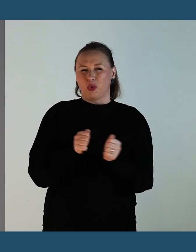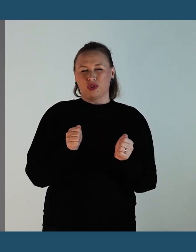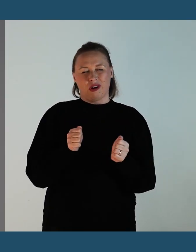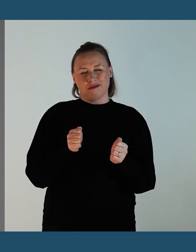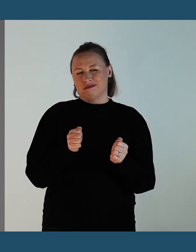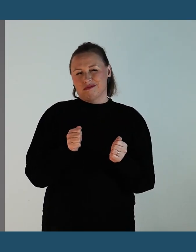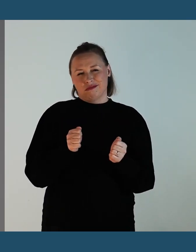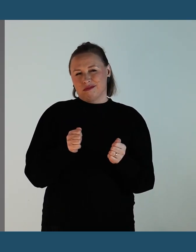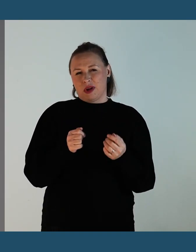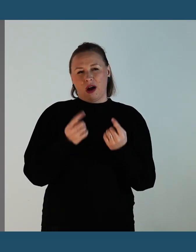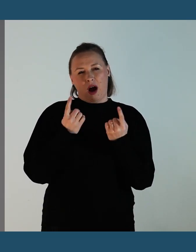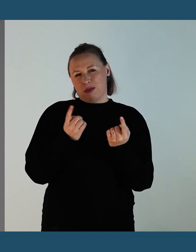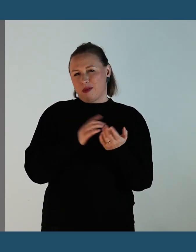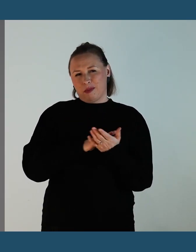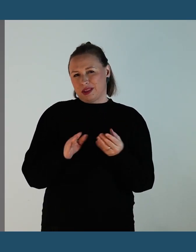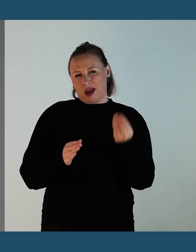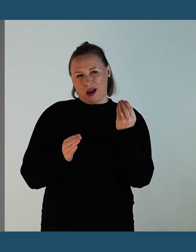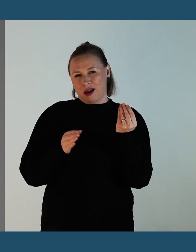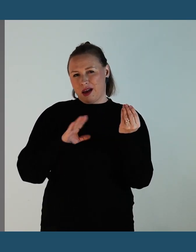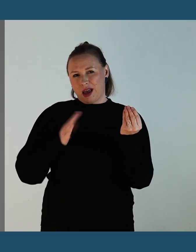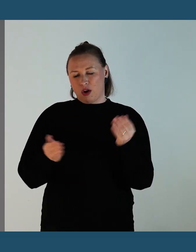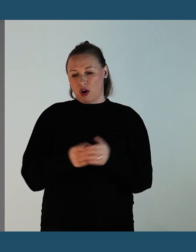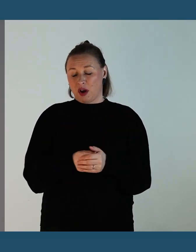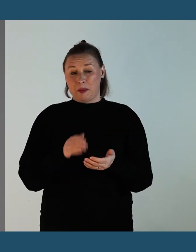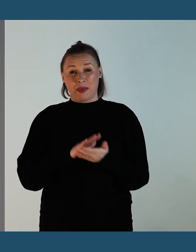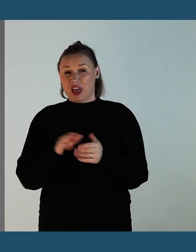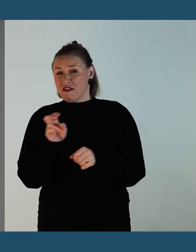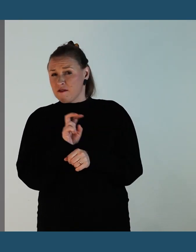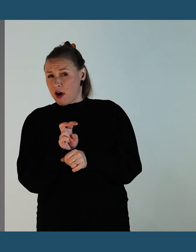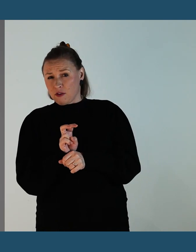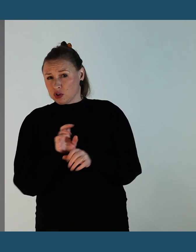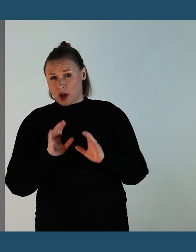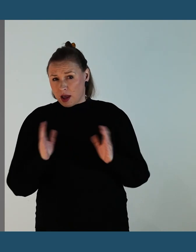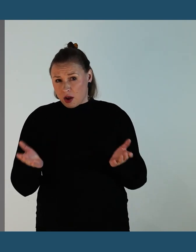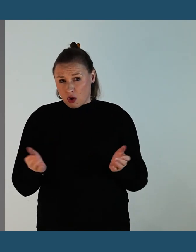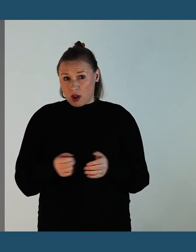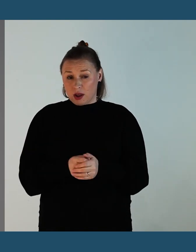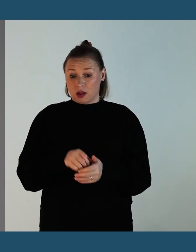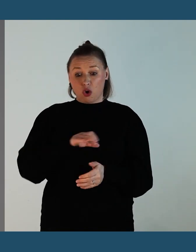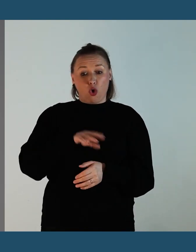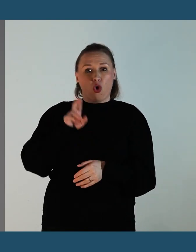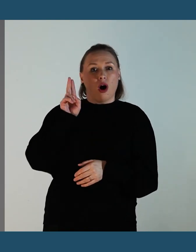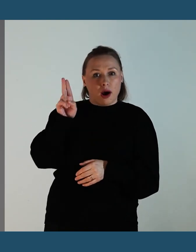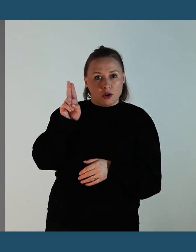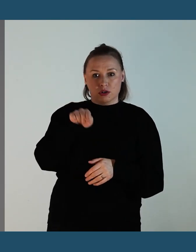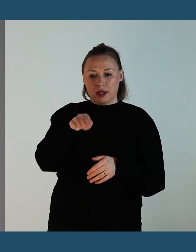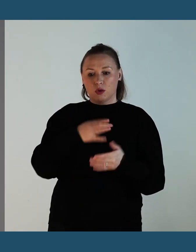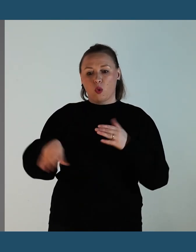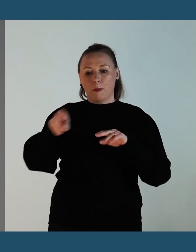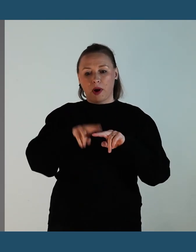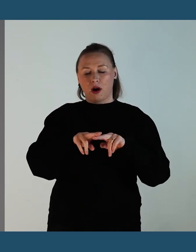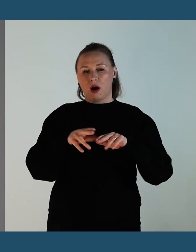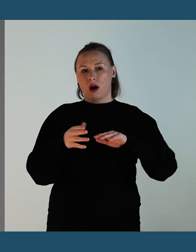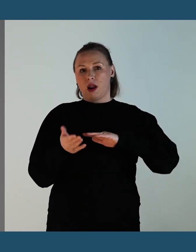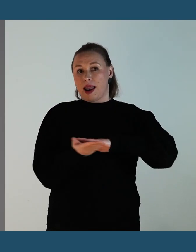tyyppistä valvontaa sen toteuttamiseen ja ylipäätään siihen, että se on tehty aidosti juuri kyseisen työpaikan lähtökohdista. Ja näin, että